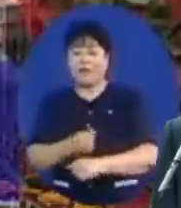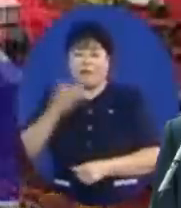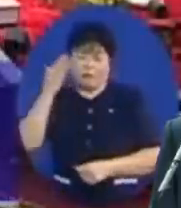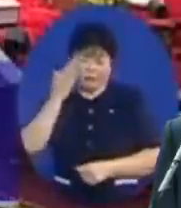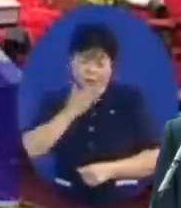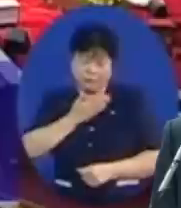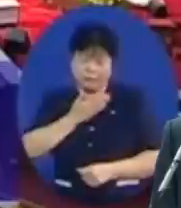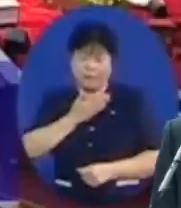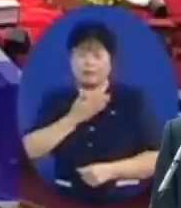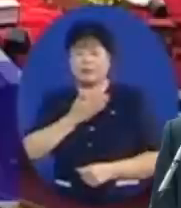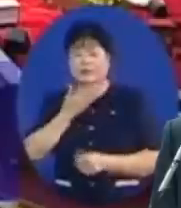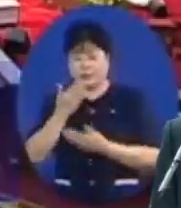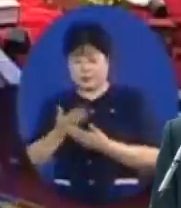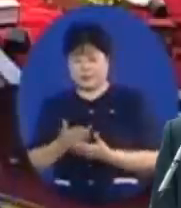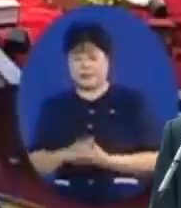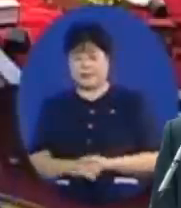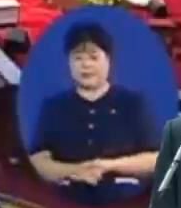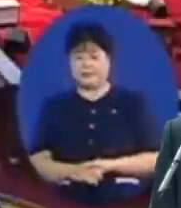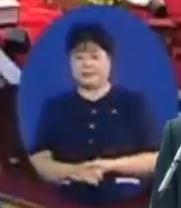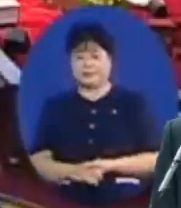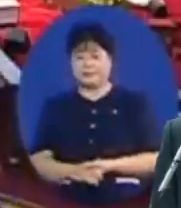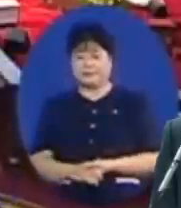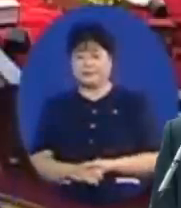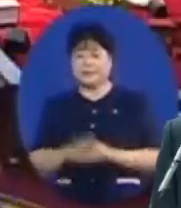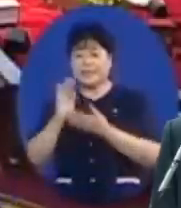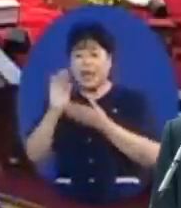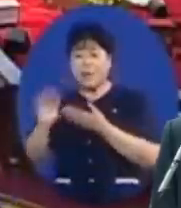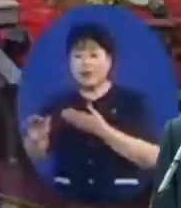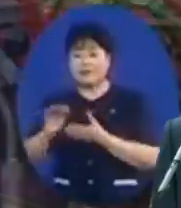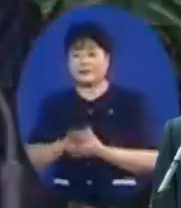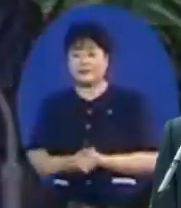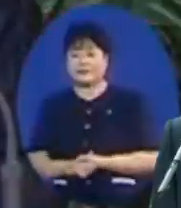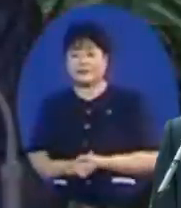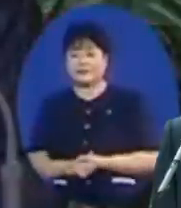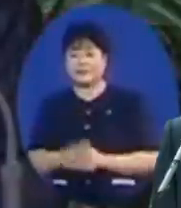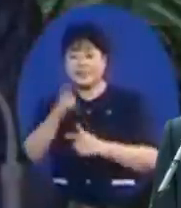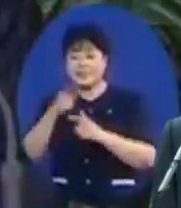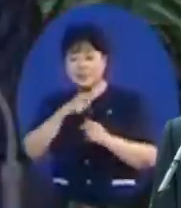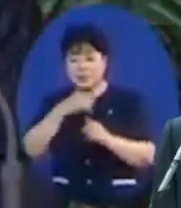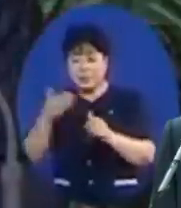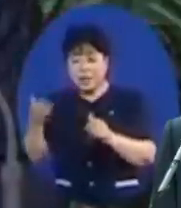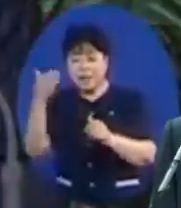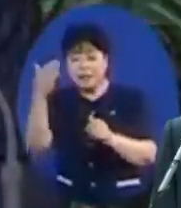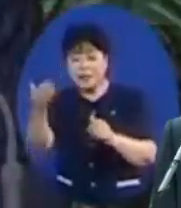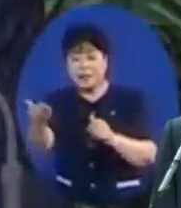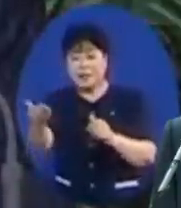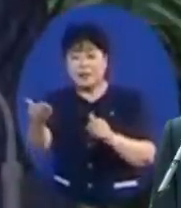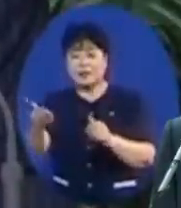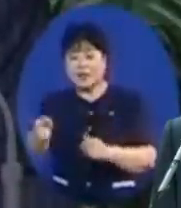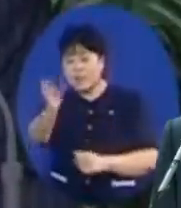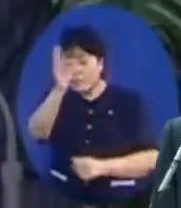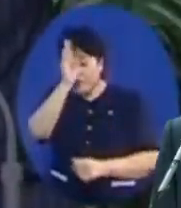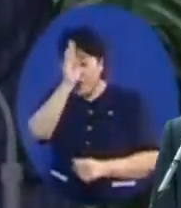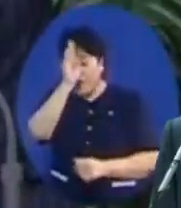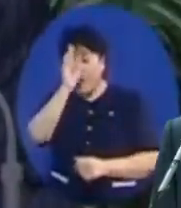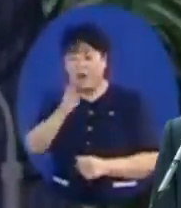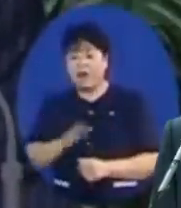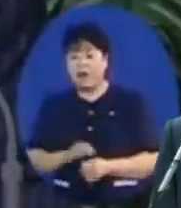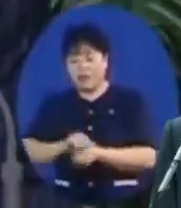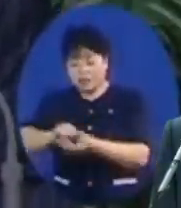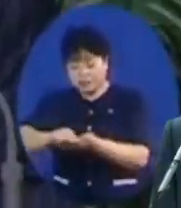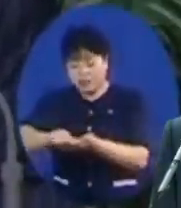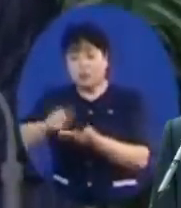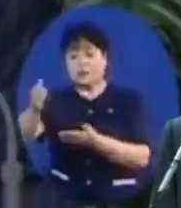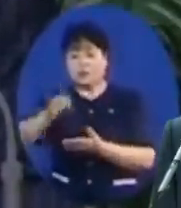고난을 받으셨느니라. 그 다음에는 예수의 피가 여러분의 병을